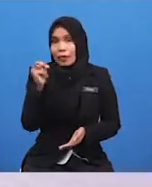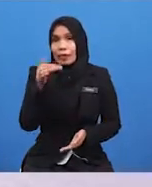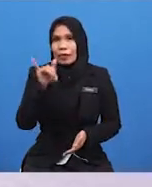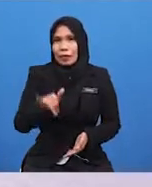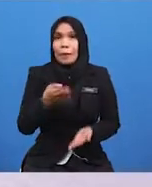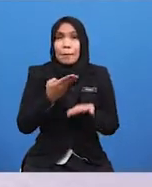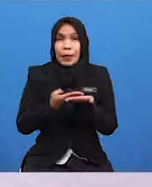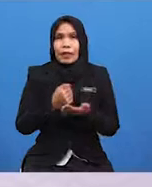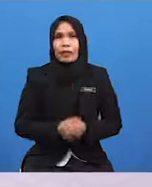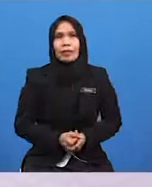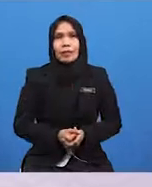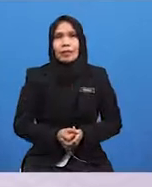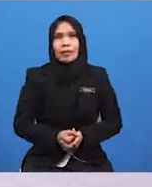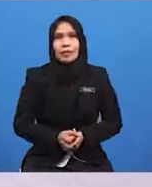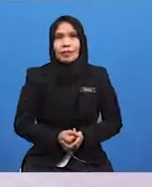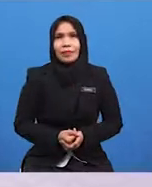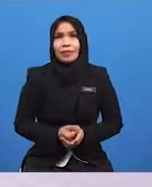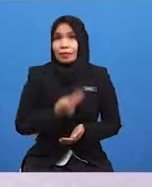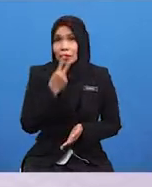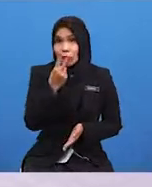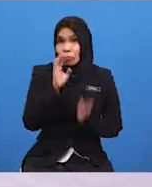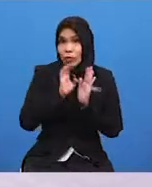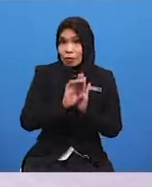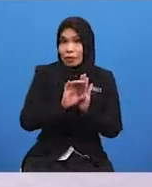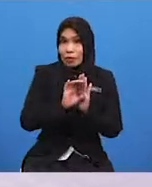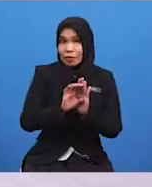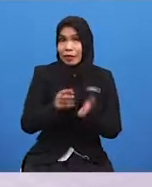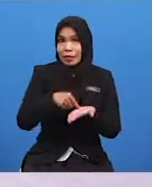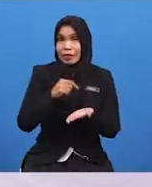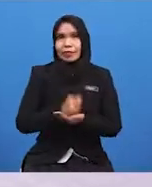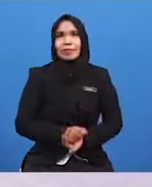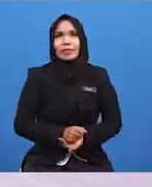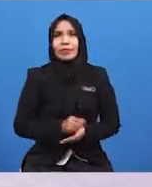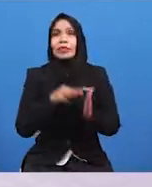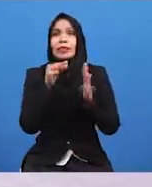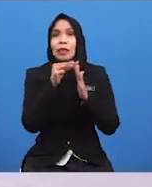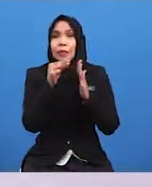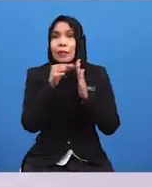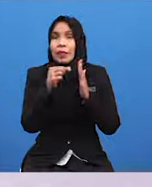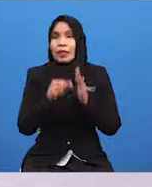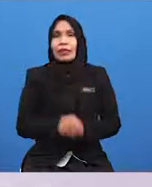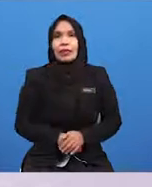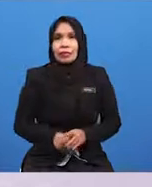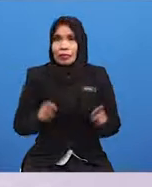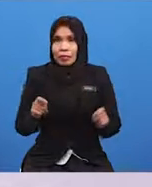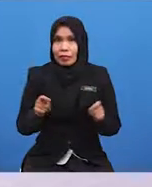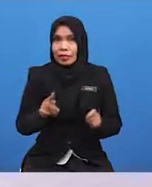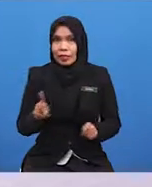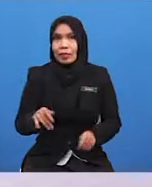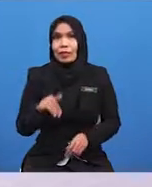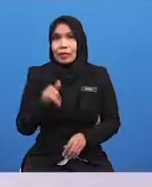kalian lihat gambar-gambar berikut pilih tindakan yang menghormati